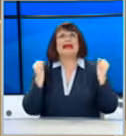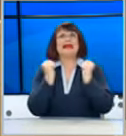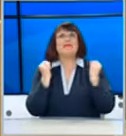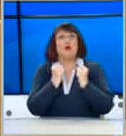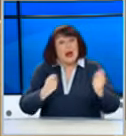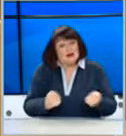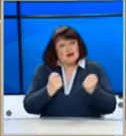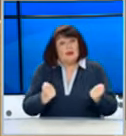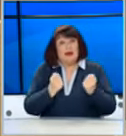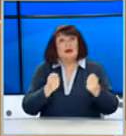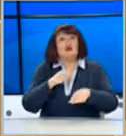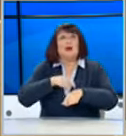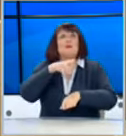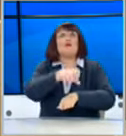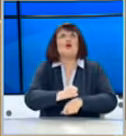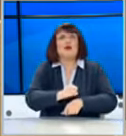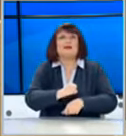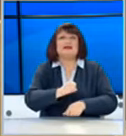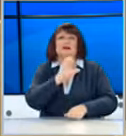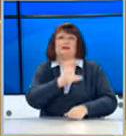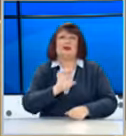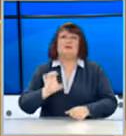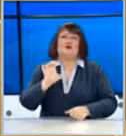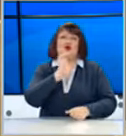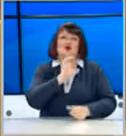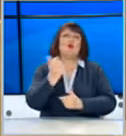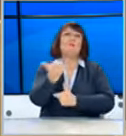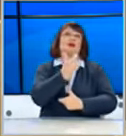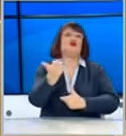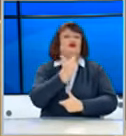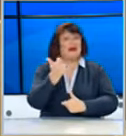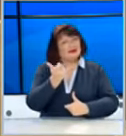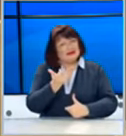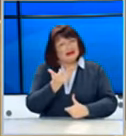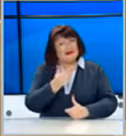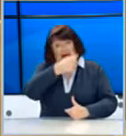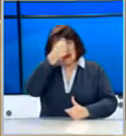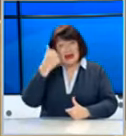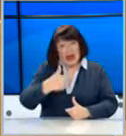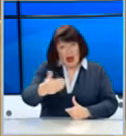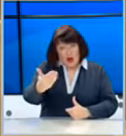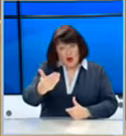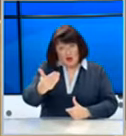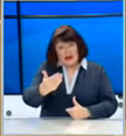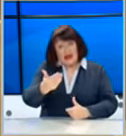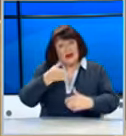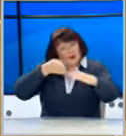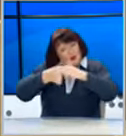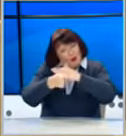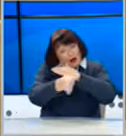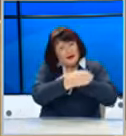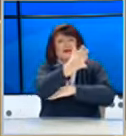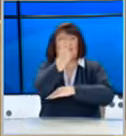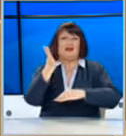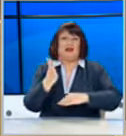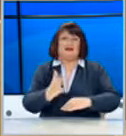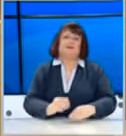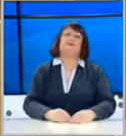στην πρόληψη των εποχικών πυροσβεστών που το καλοκαίρι είναι μέσα στο δάσος.